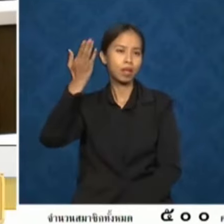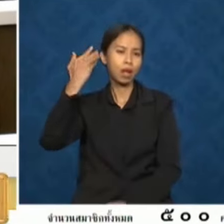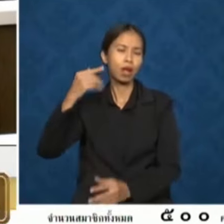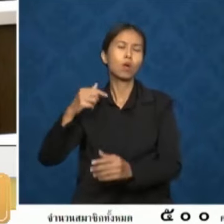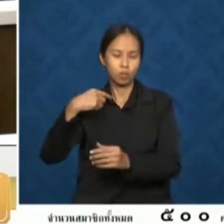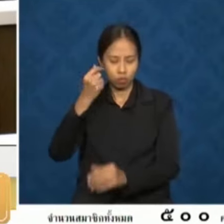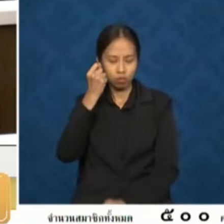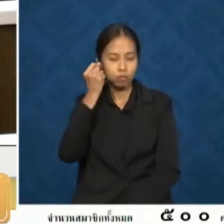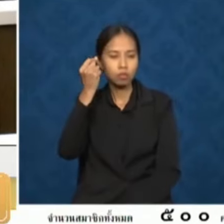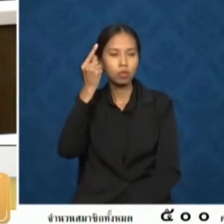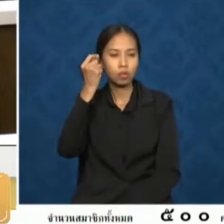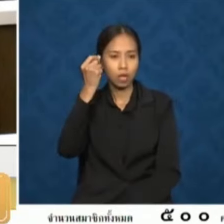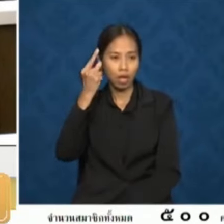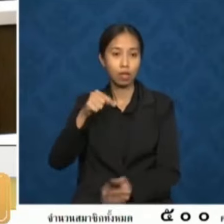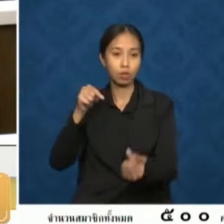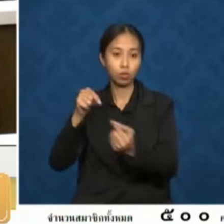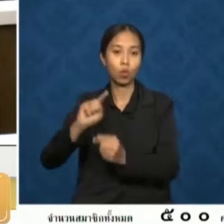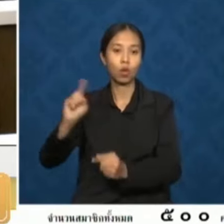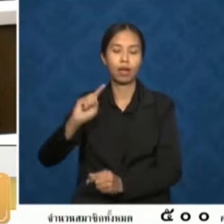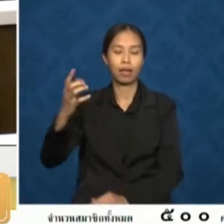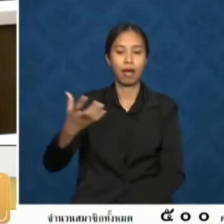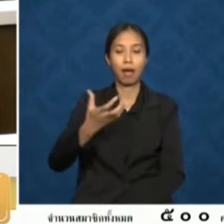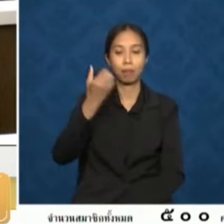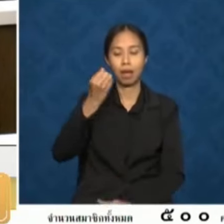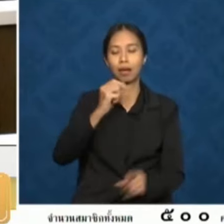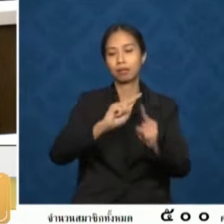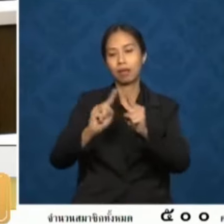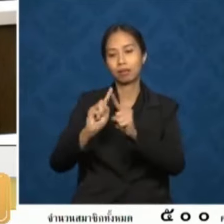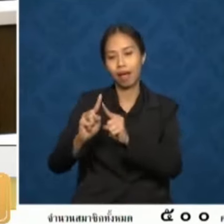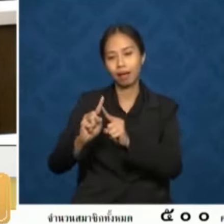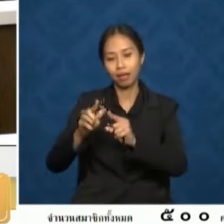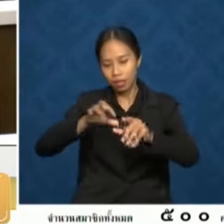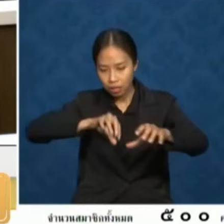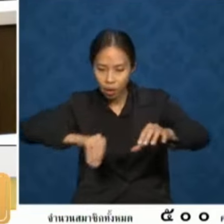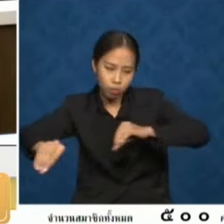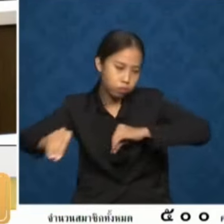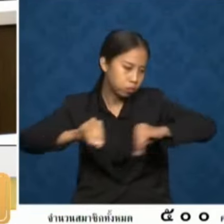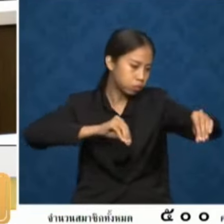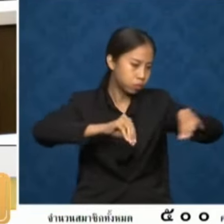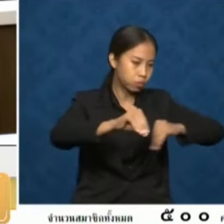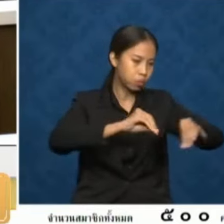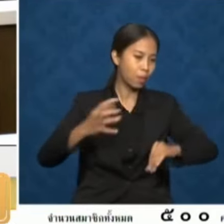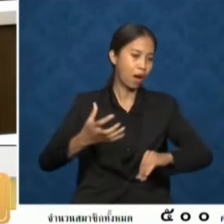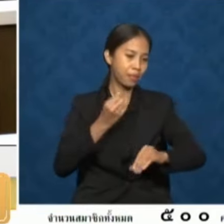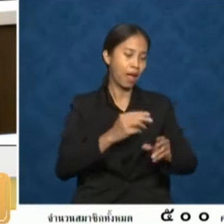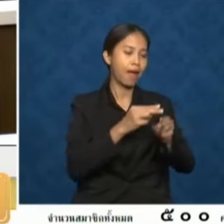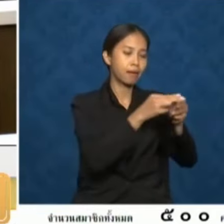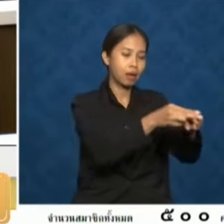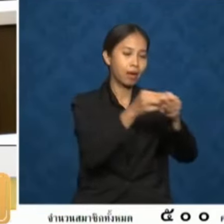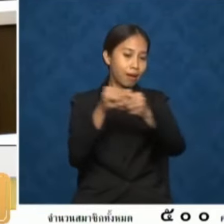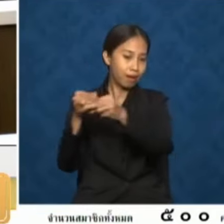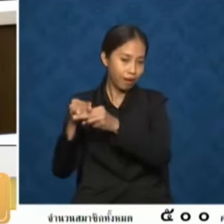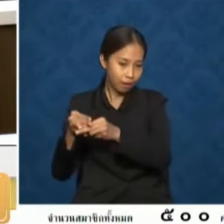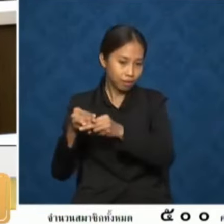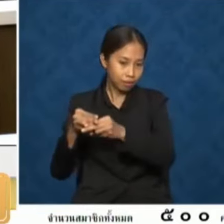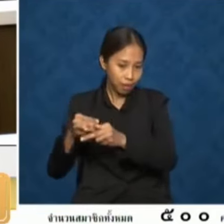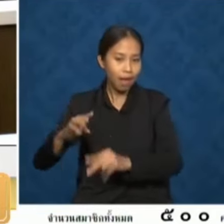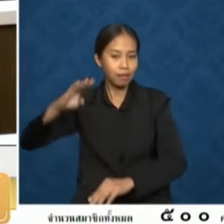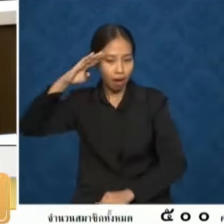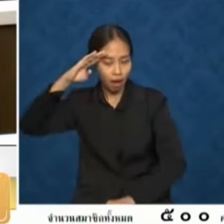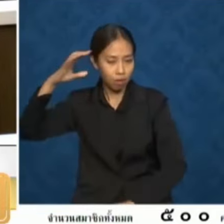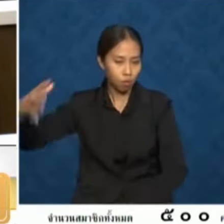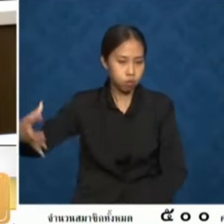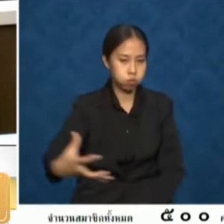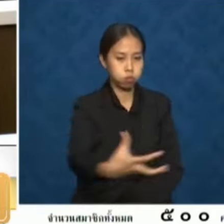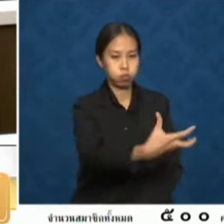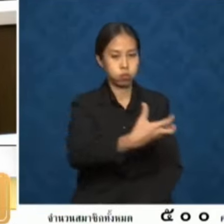ตย์ก็เอาอำนาจต่างๆที่กระจายไปยังองค์กรต่างๆเนี่ยเอากลับมาไว้ส่วนกลางหมดแม้กระทั่